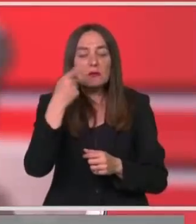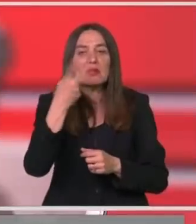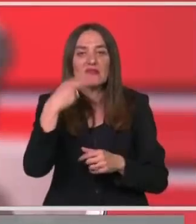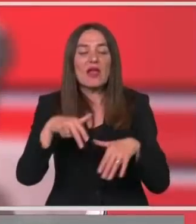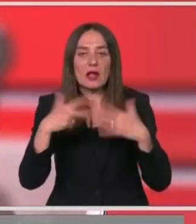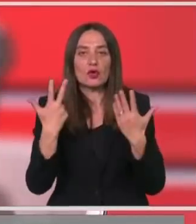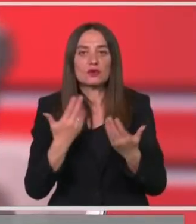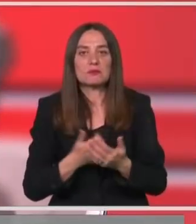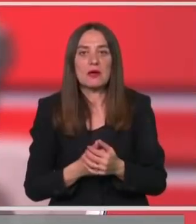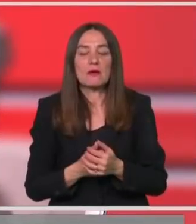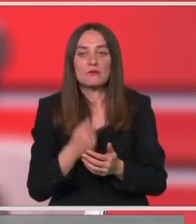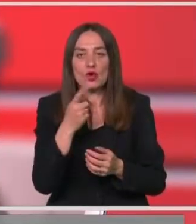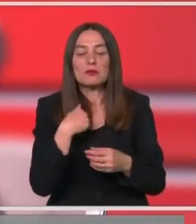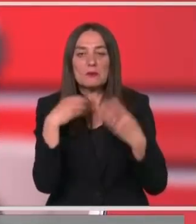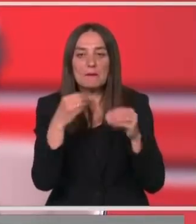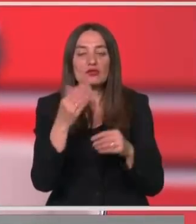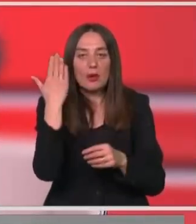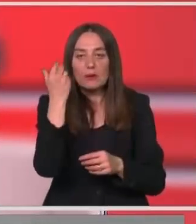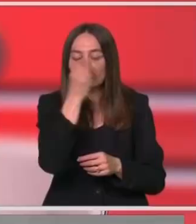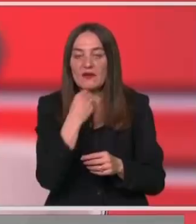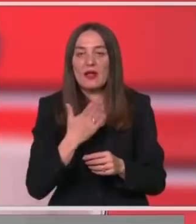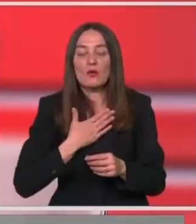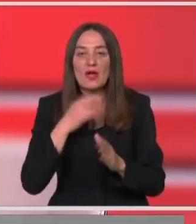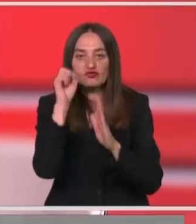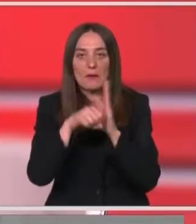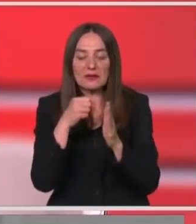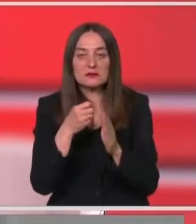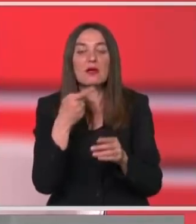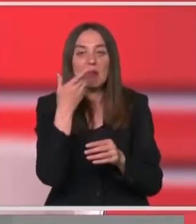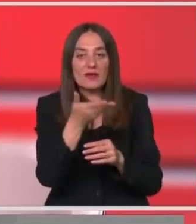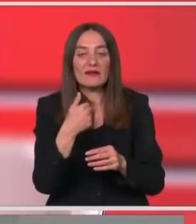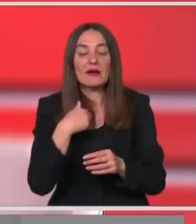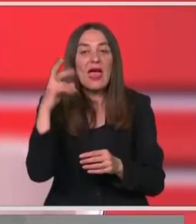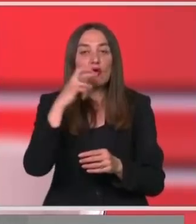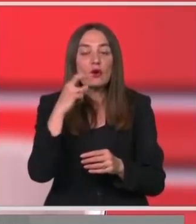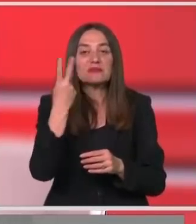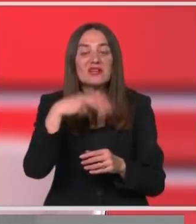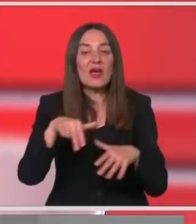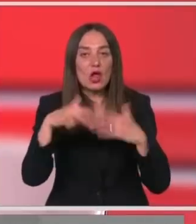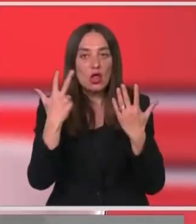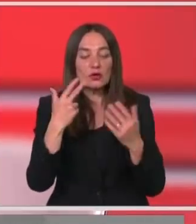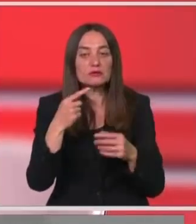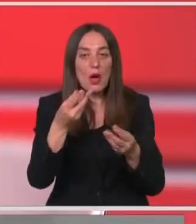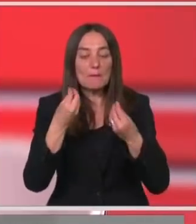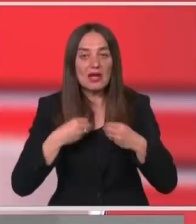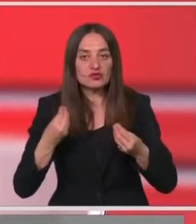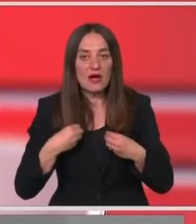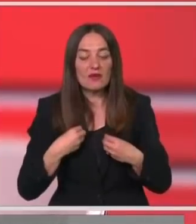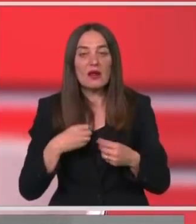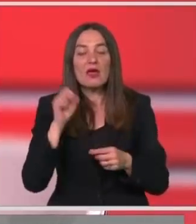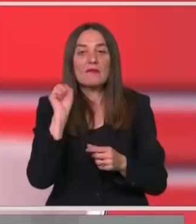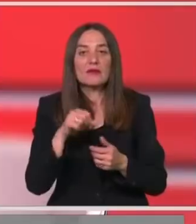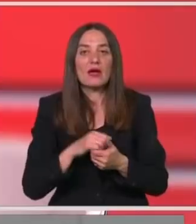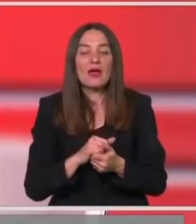2008. To mi smo pričali i prošle nedelje u našoj emisiji. Dakle, tada su nam ekonomisti 2008. objašnjavali da